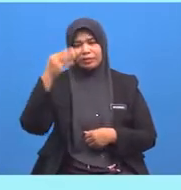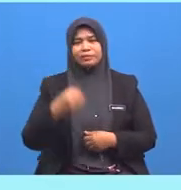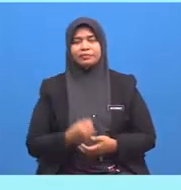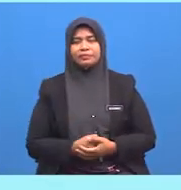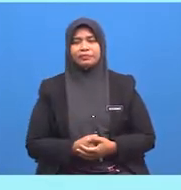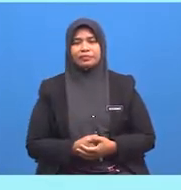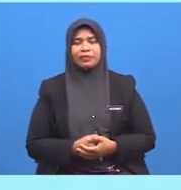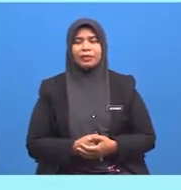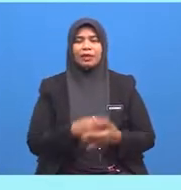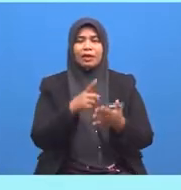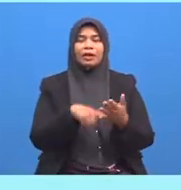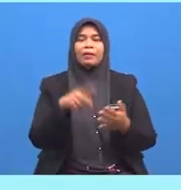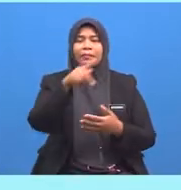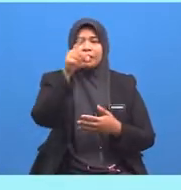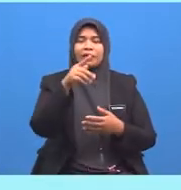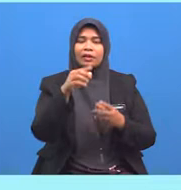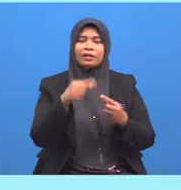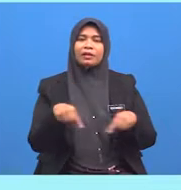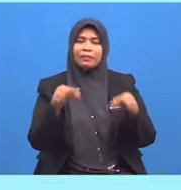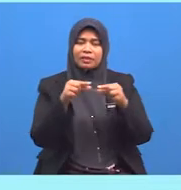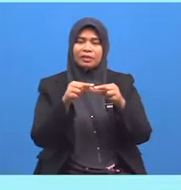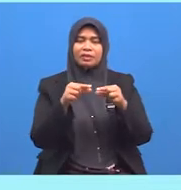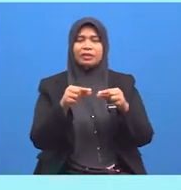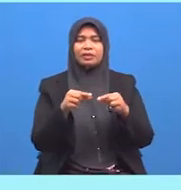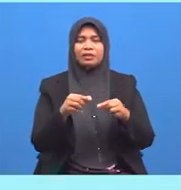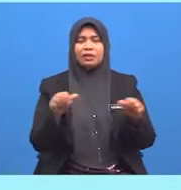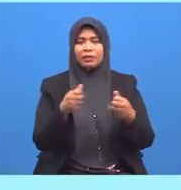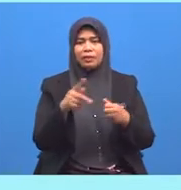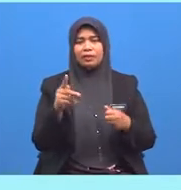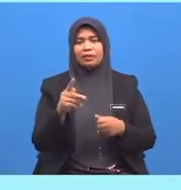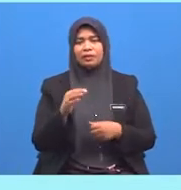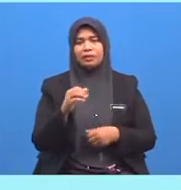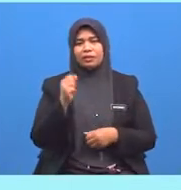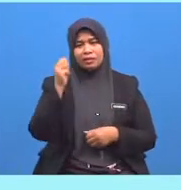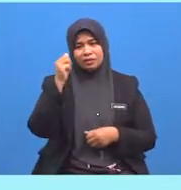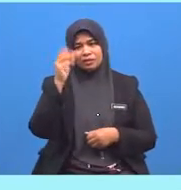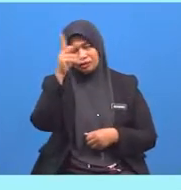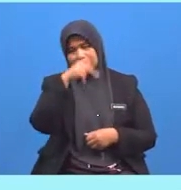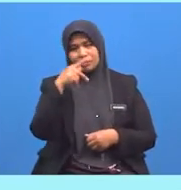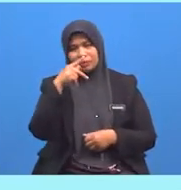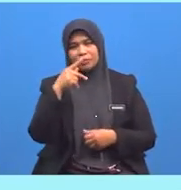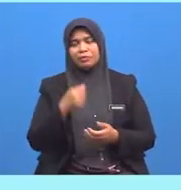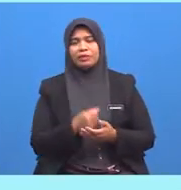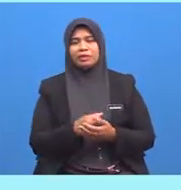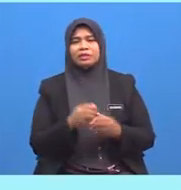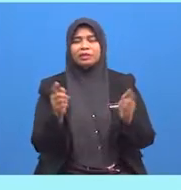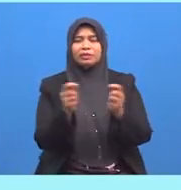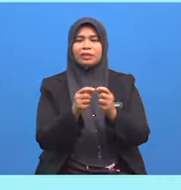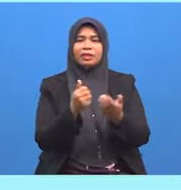Wasallam Apakah kepentingan mengamalkan akhlak Nabi Muhammad Shallallahu Alaihi Wasallam